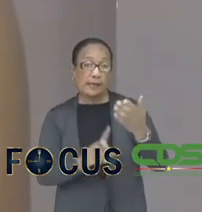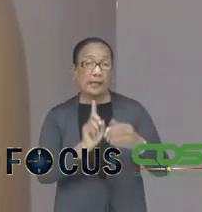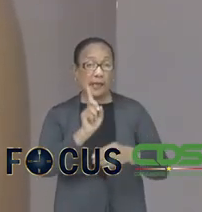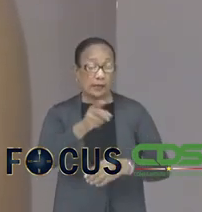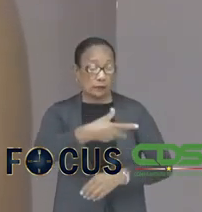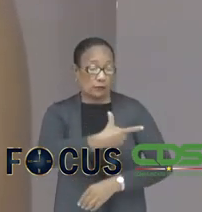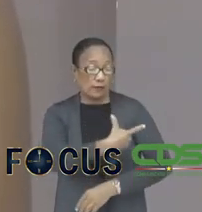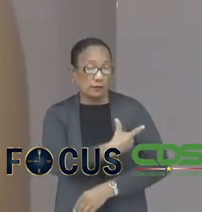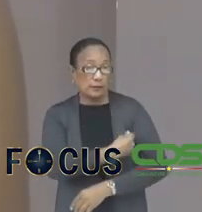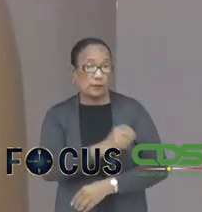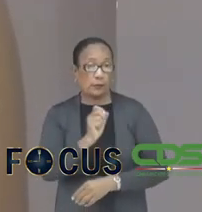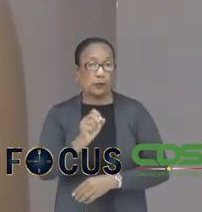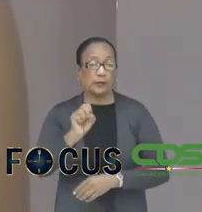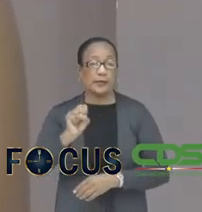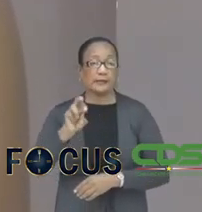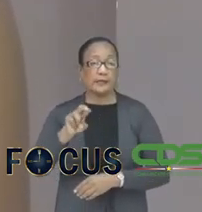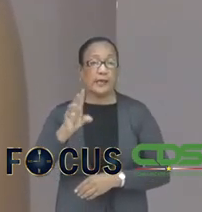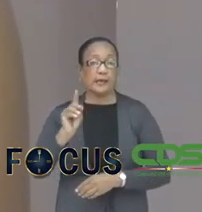laatjevaccineren.sr,